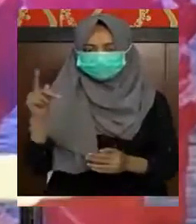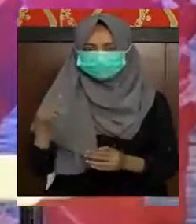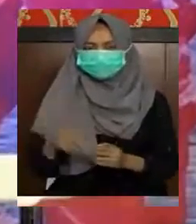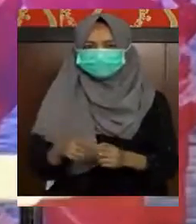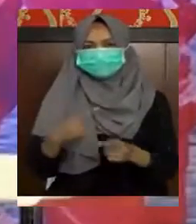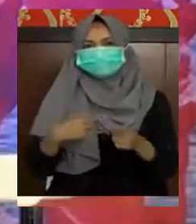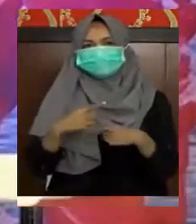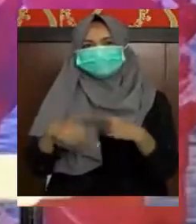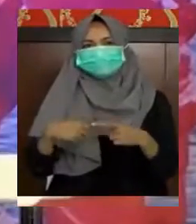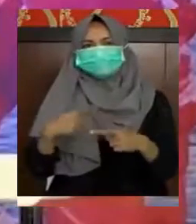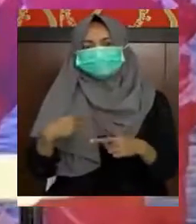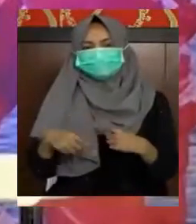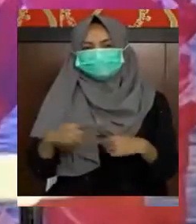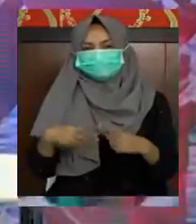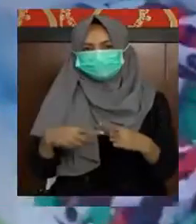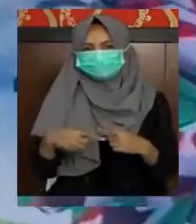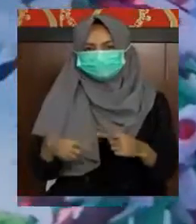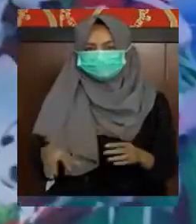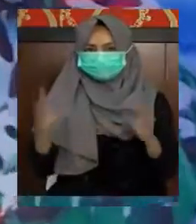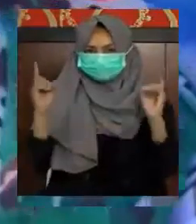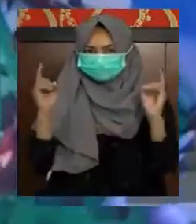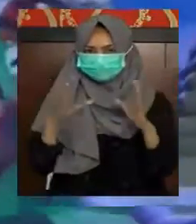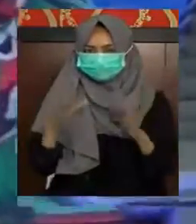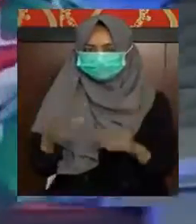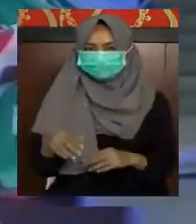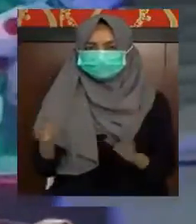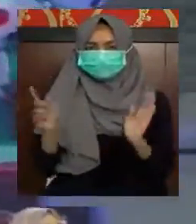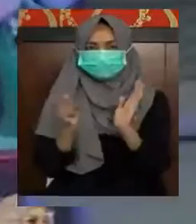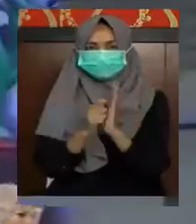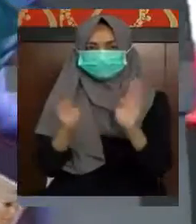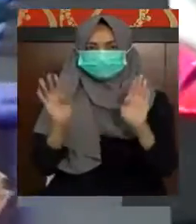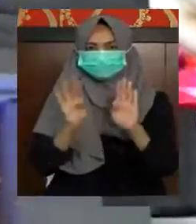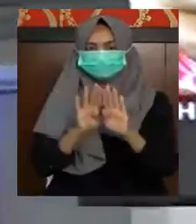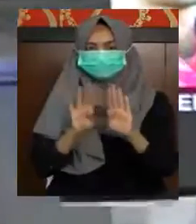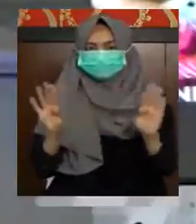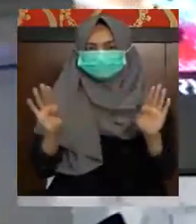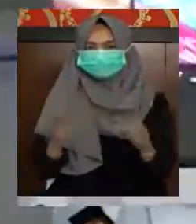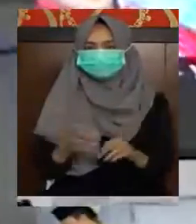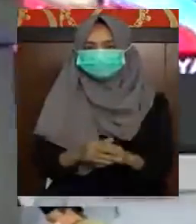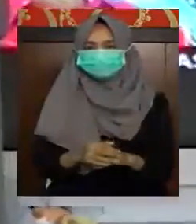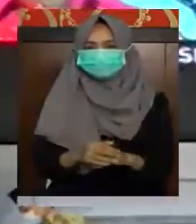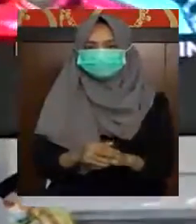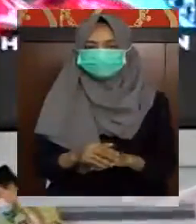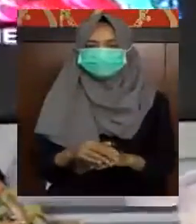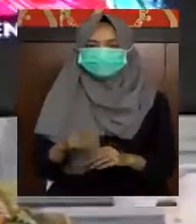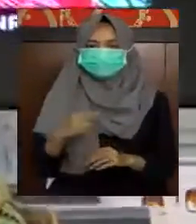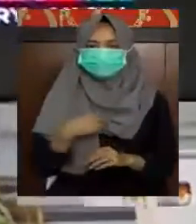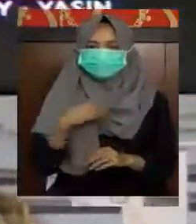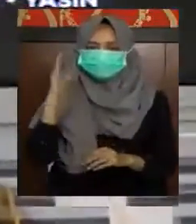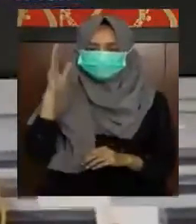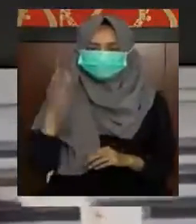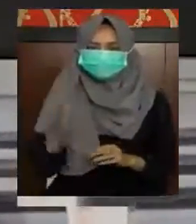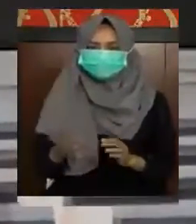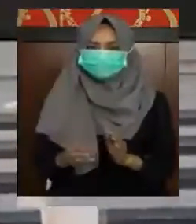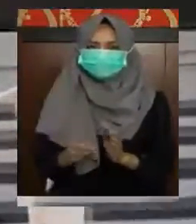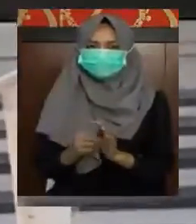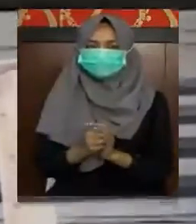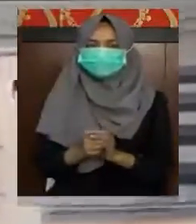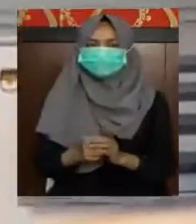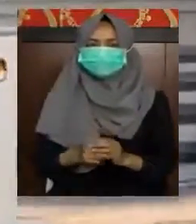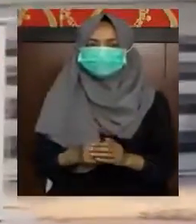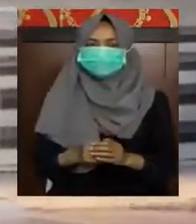satu bagian tahapan di mana kami akan hadirkan kembali debat publik untuk Anda lebih meyakinkan hati